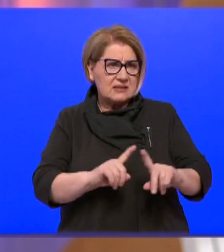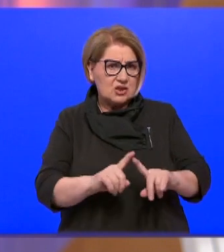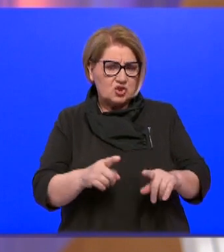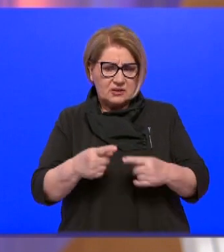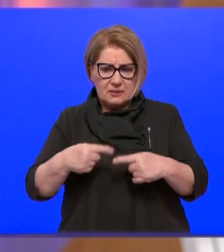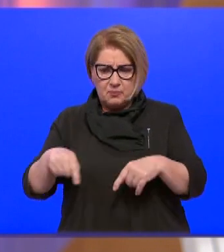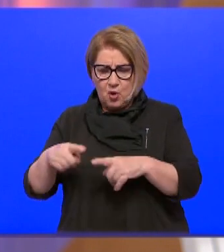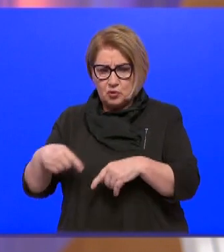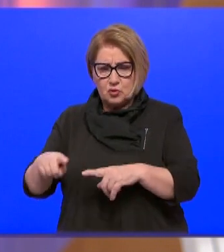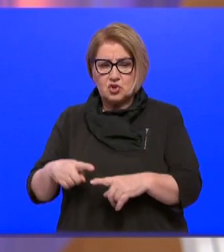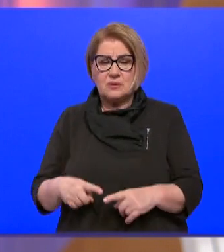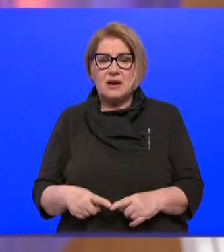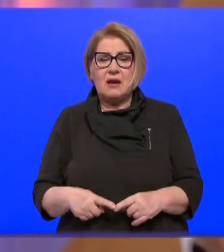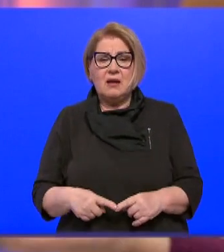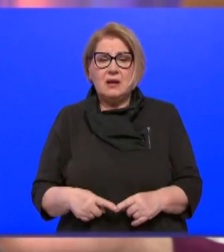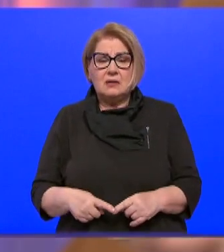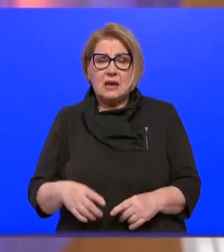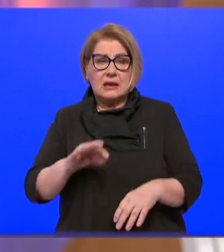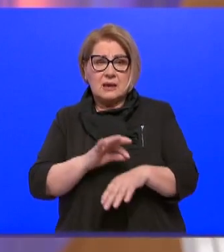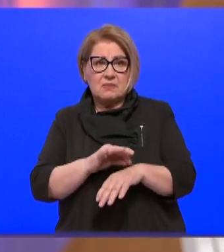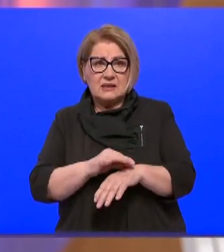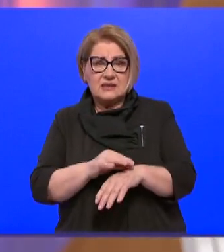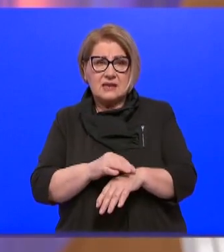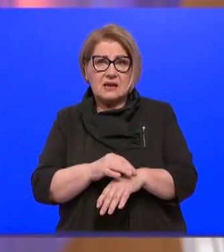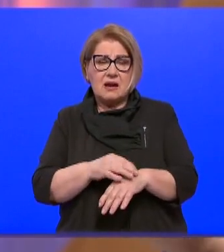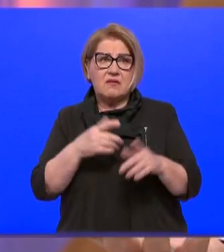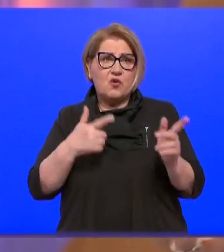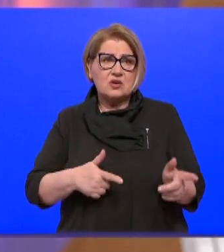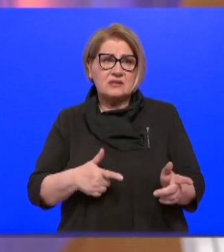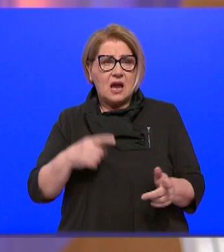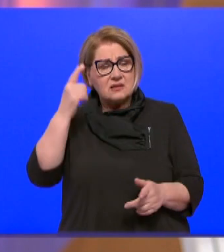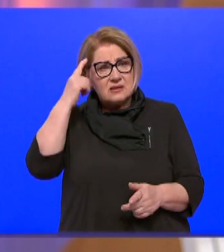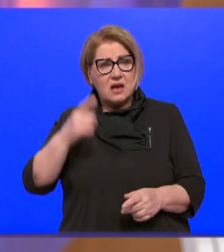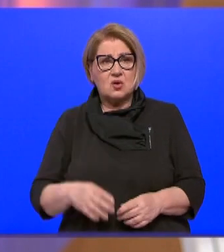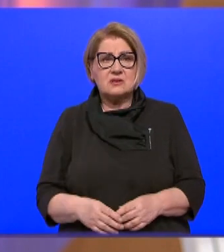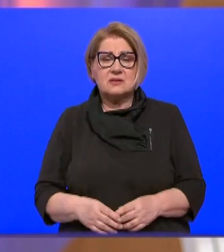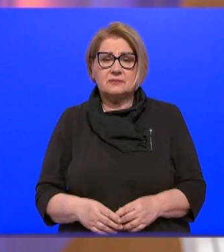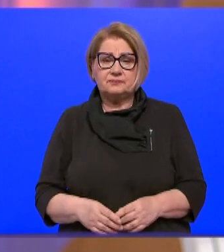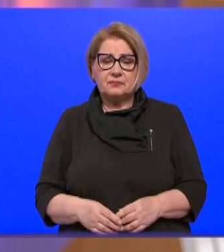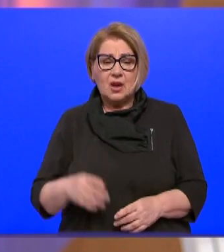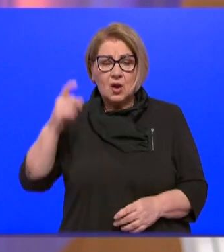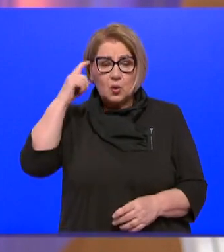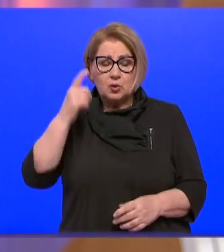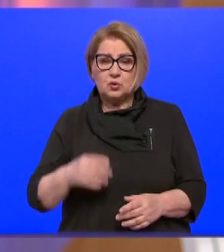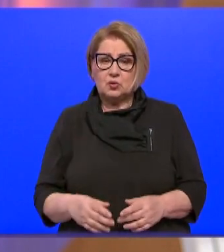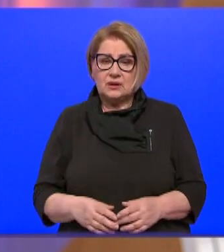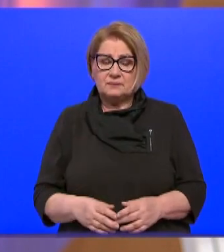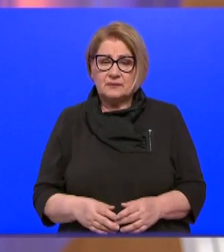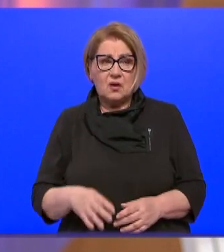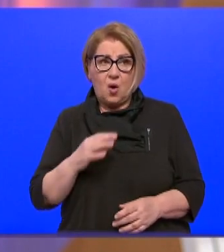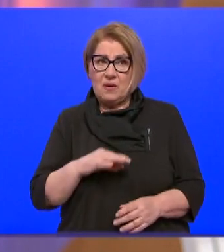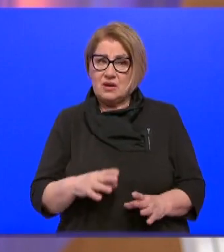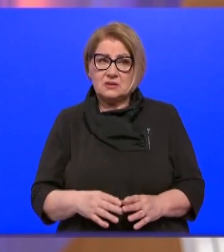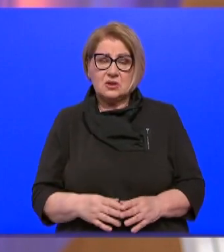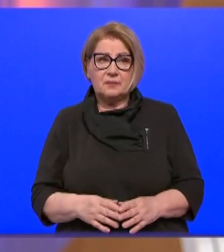U svim segmentima, društvenim segmentima. Bilo to medicina, oružane snage, znanost, poduzetništvo, kulturu,